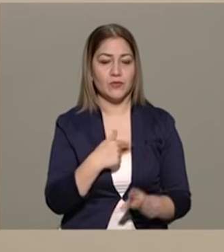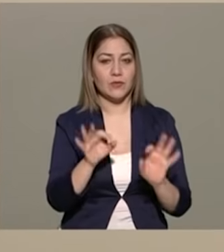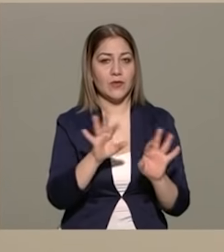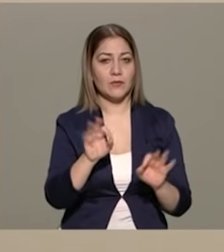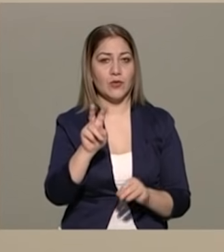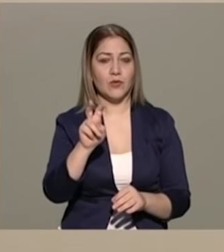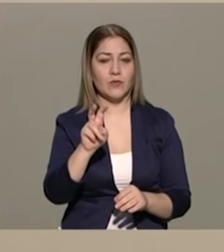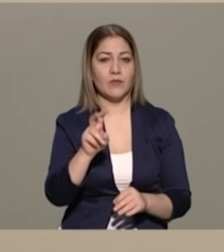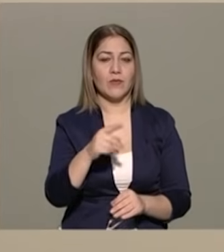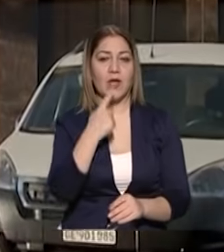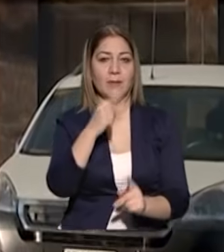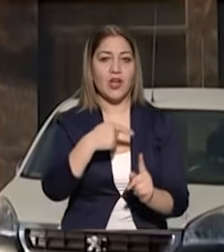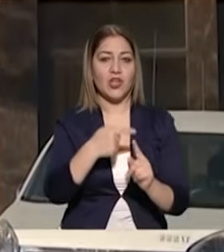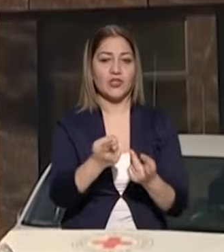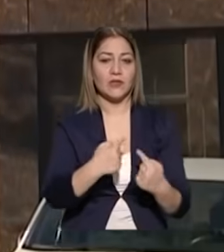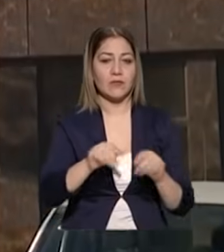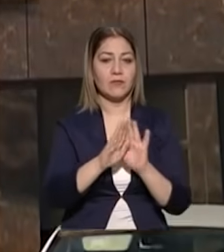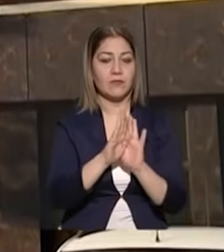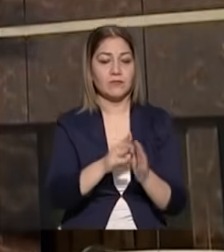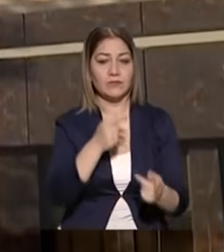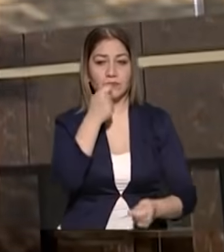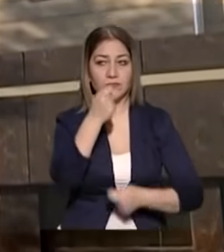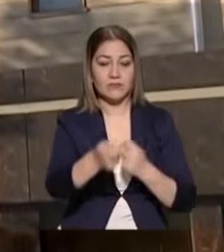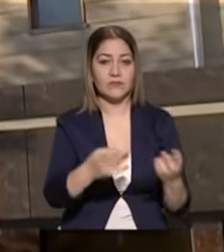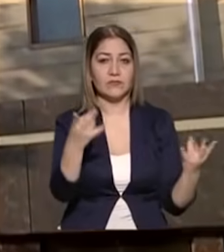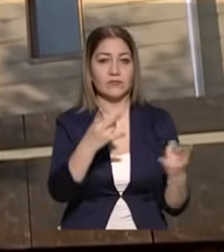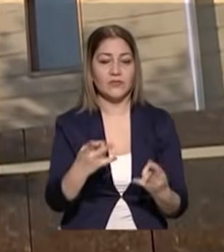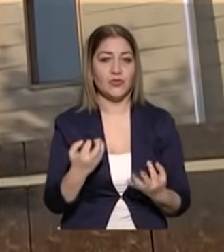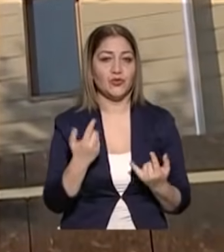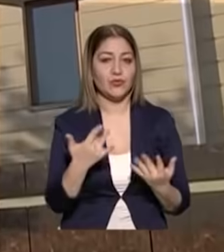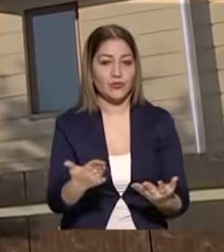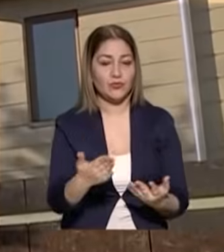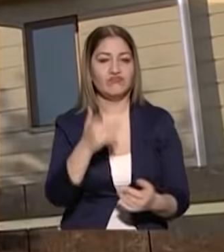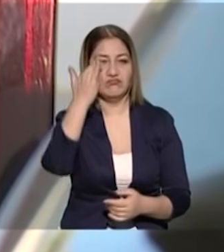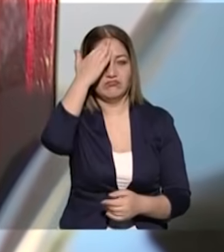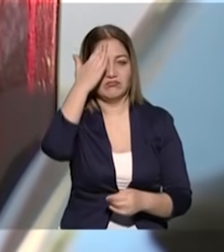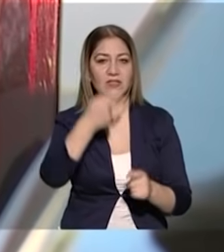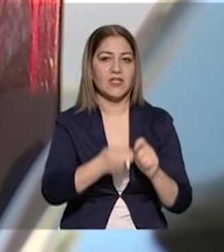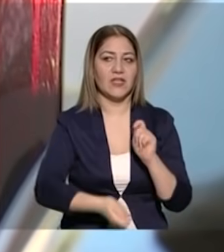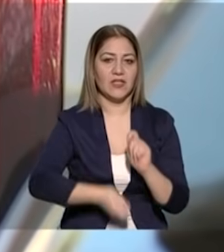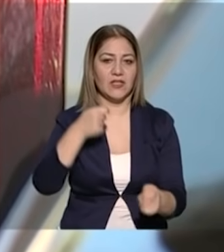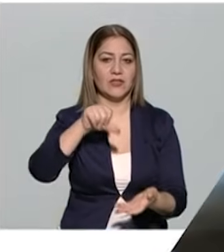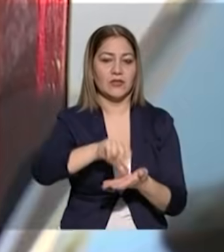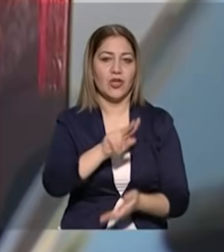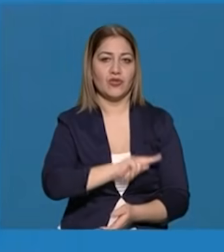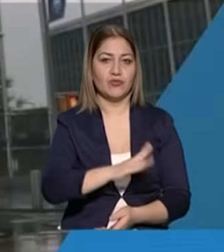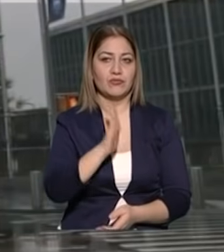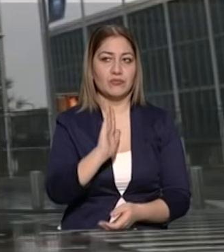Արցախում ԿԽՄԿ մամուլի քարտուղարը։ Գնահատվում են տարածաշրջանի կարիքները, որոնք ենթադրում են կազմակերպության երկարատև